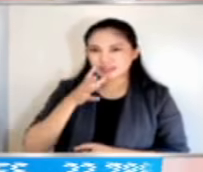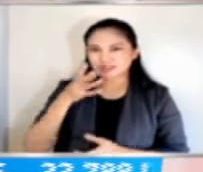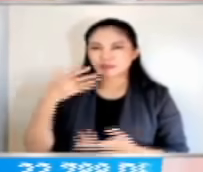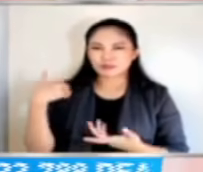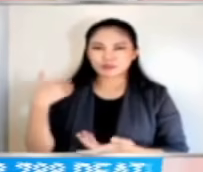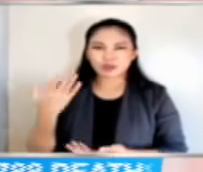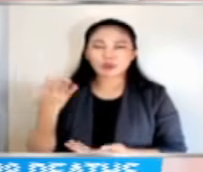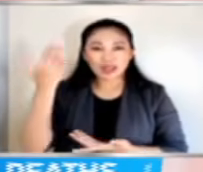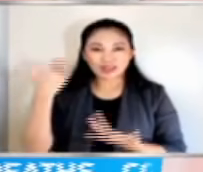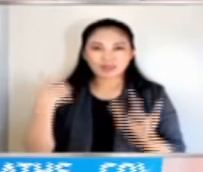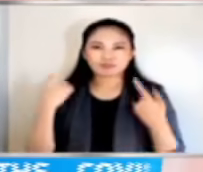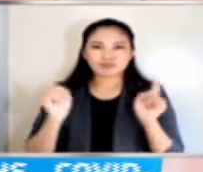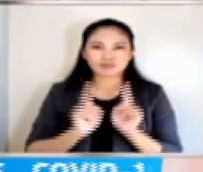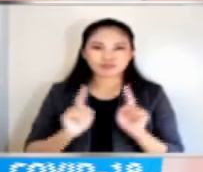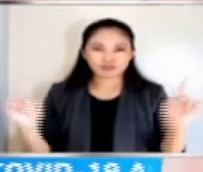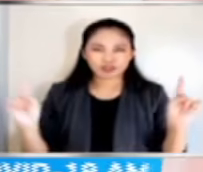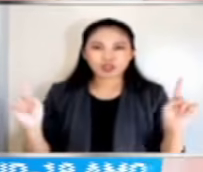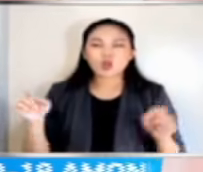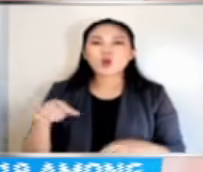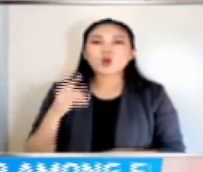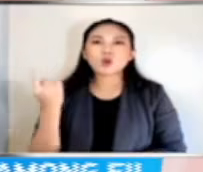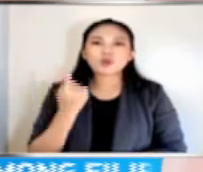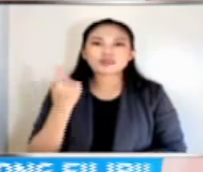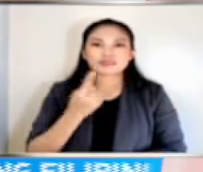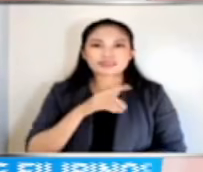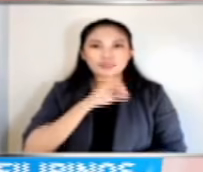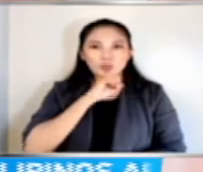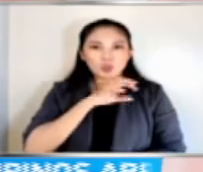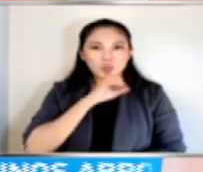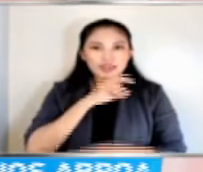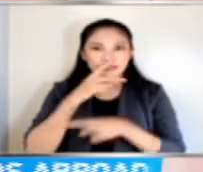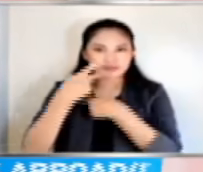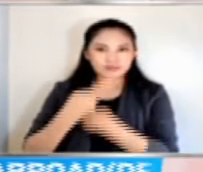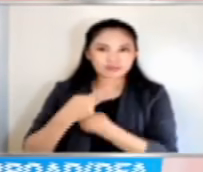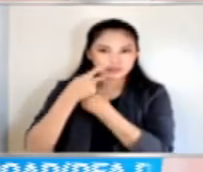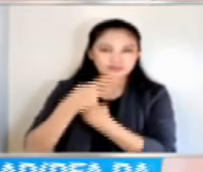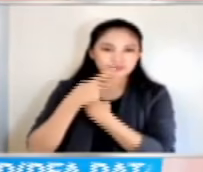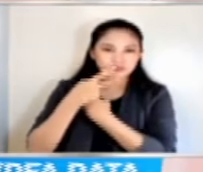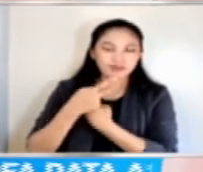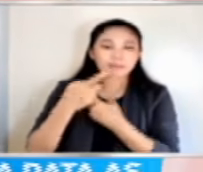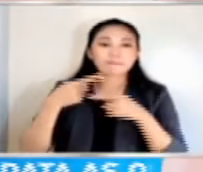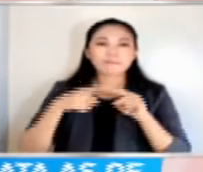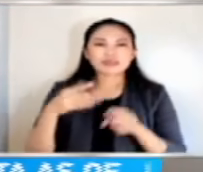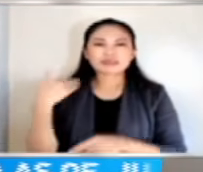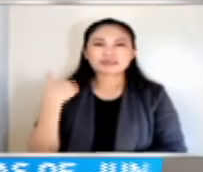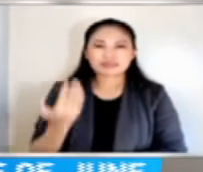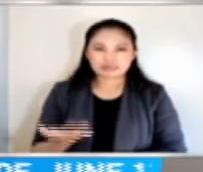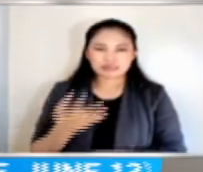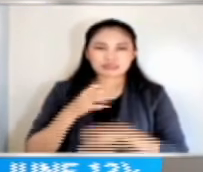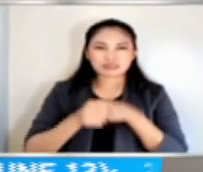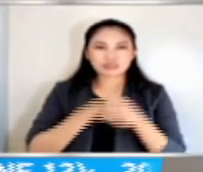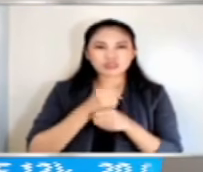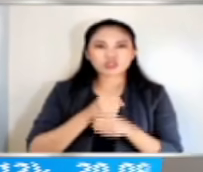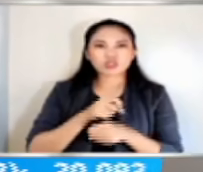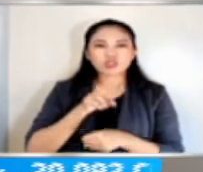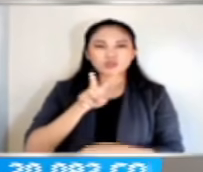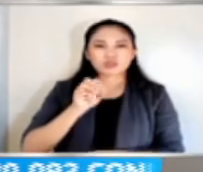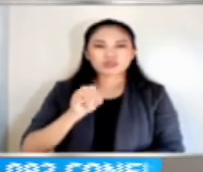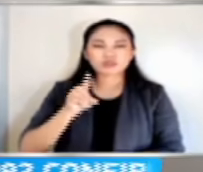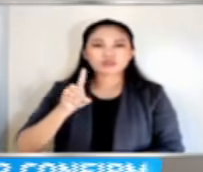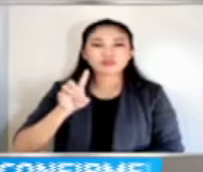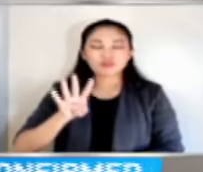maghiwalay, ang kanyang lola lang daw ang nagtaguyod sa kanya pero namatay noong 2014. Nagsimula lang ako dati